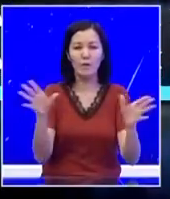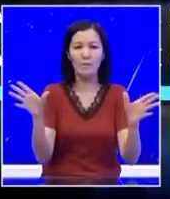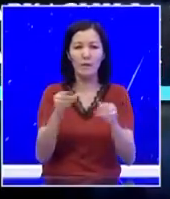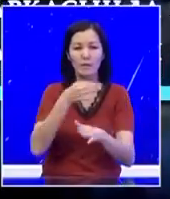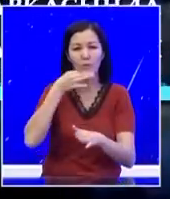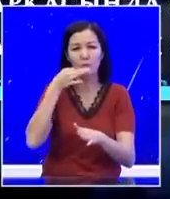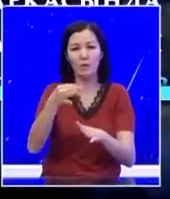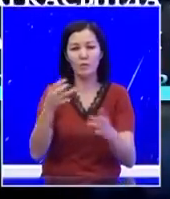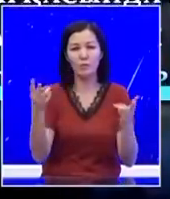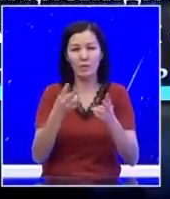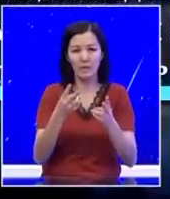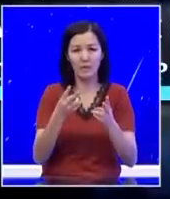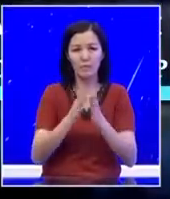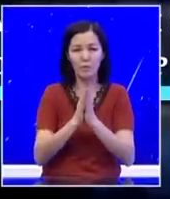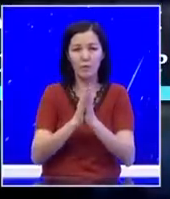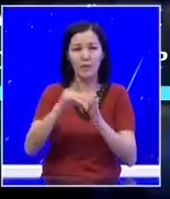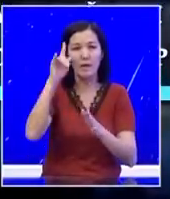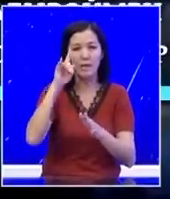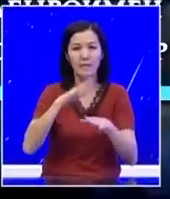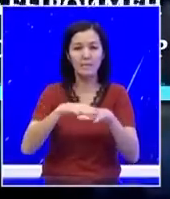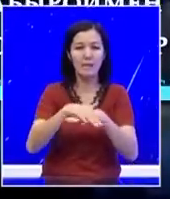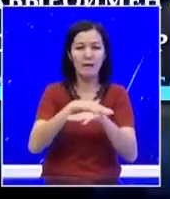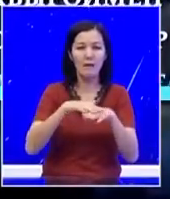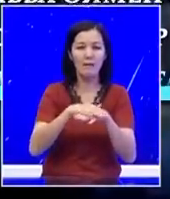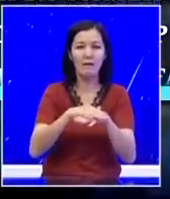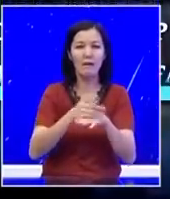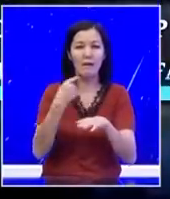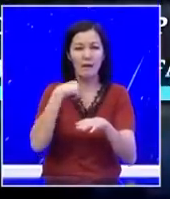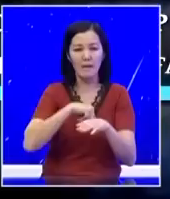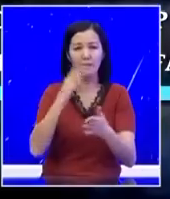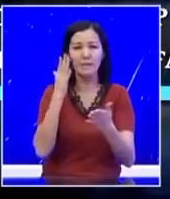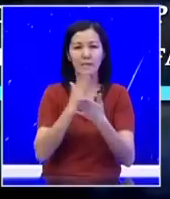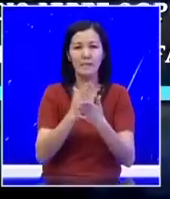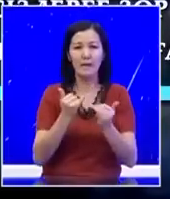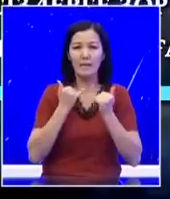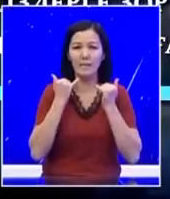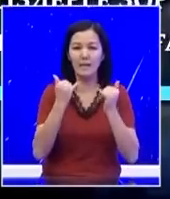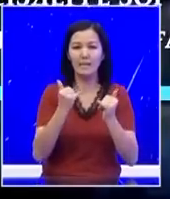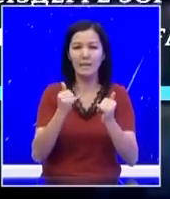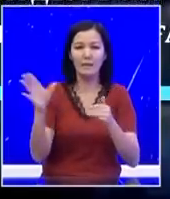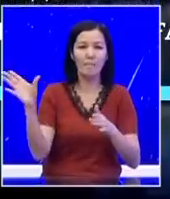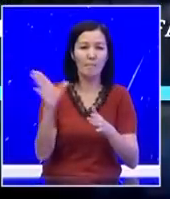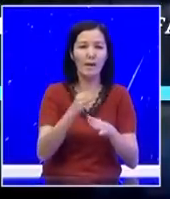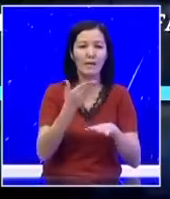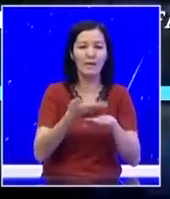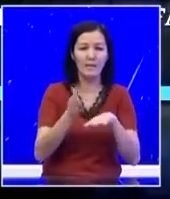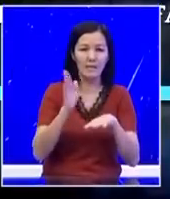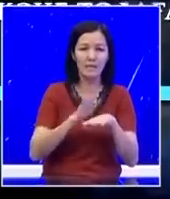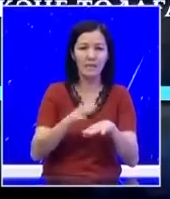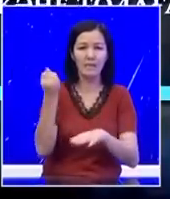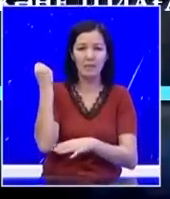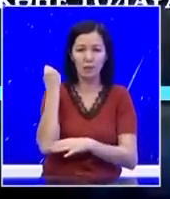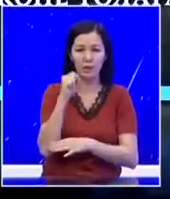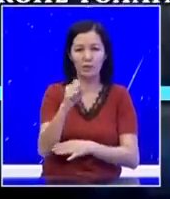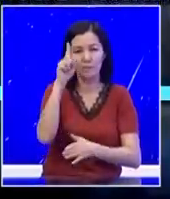пен жауапкершілік танытуға шақырамын. Біз Қазақстан халқы қанымызға сіңген қадір-қасиеттің арқасында кез келген сынақтан